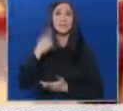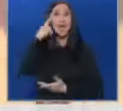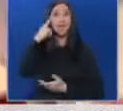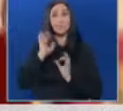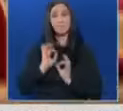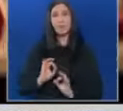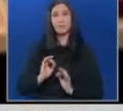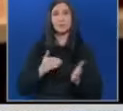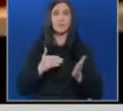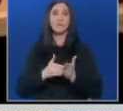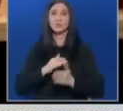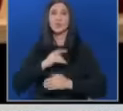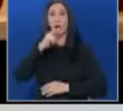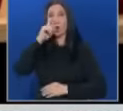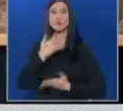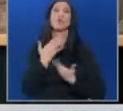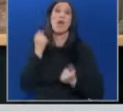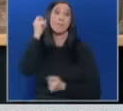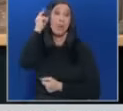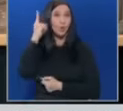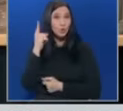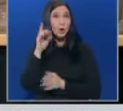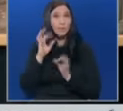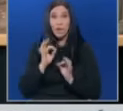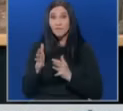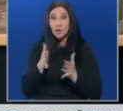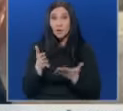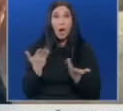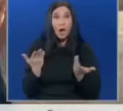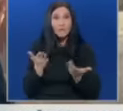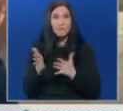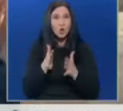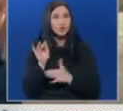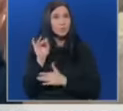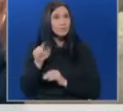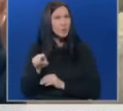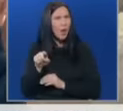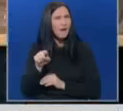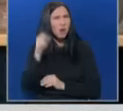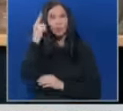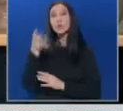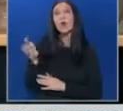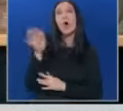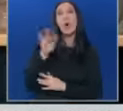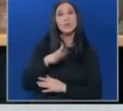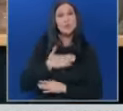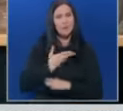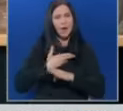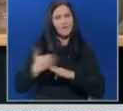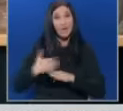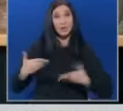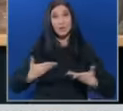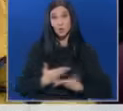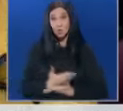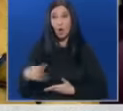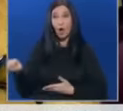повод за гордост. Ако нямаме култура, какъв народ ще бъдем тогава? Културата обаче има винаги нужда